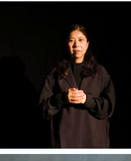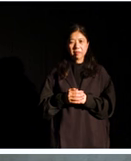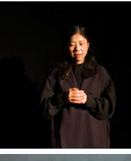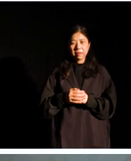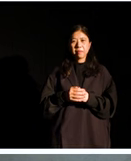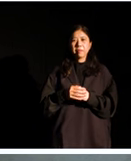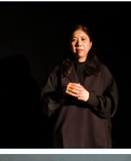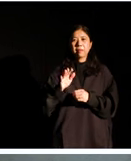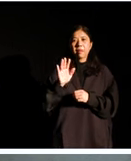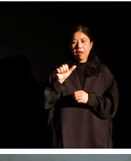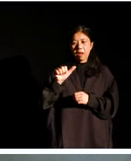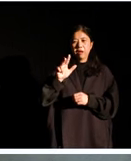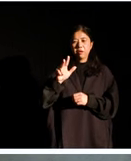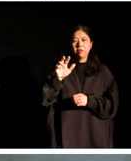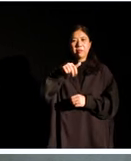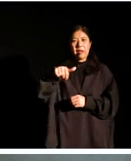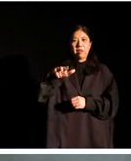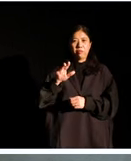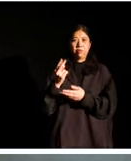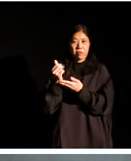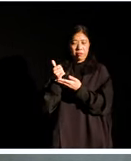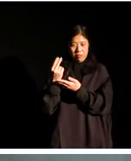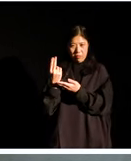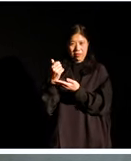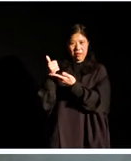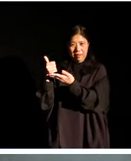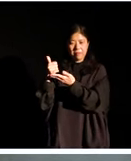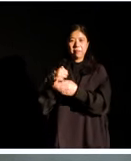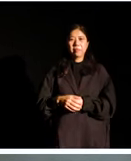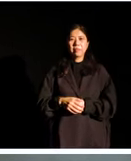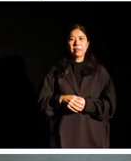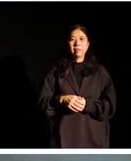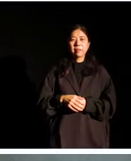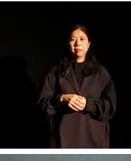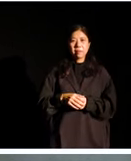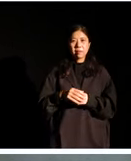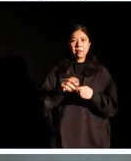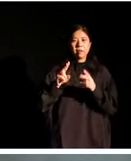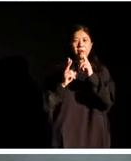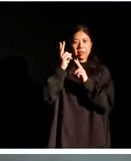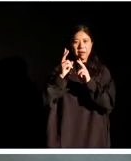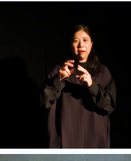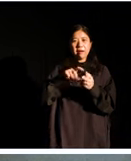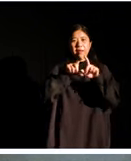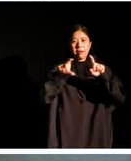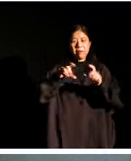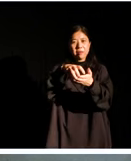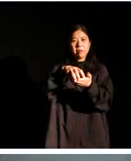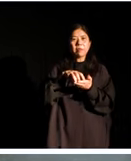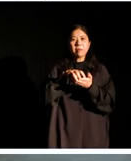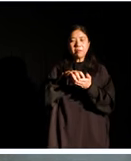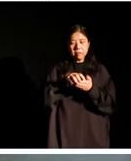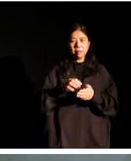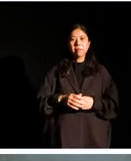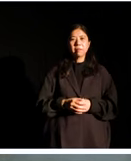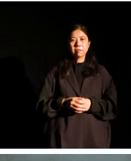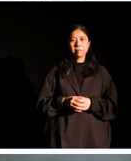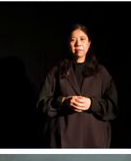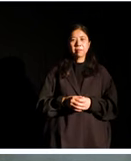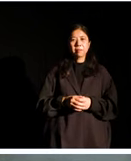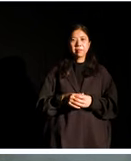ボーカリストアルベルトシマ様第7回及び第11回の沖縄平和省受賞団体から特定非英理活動